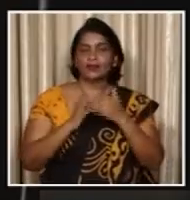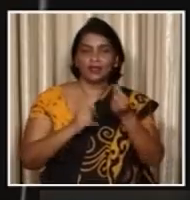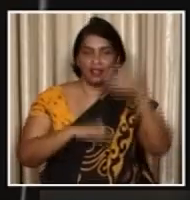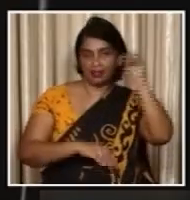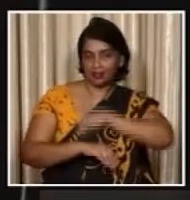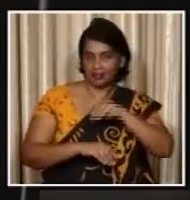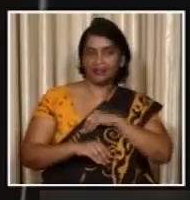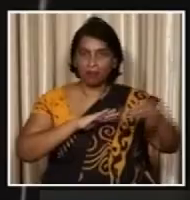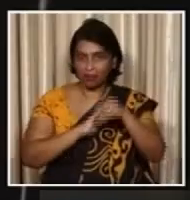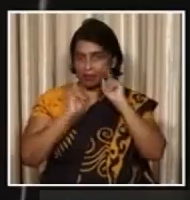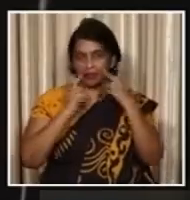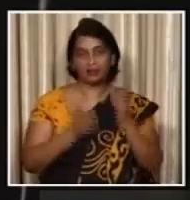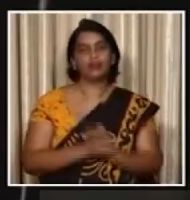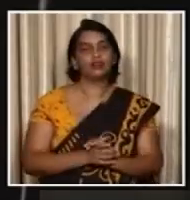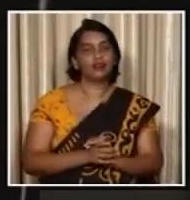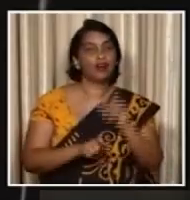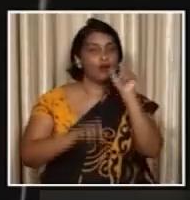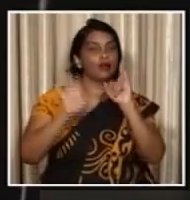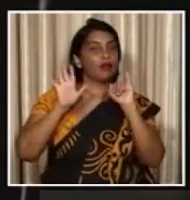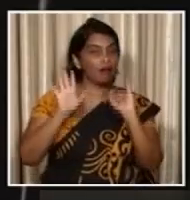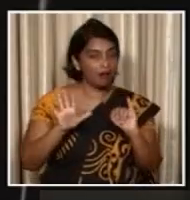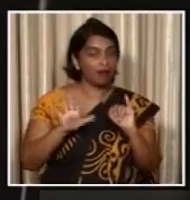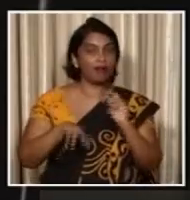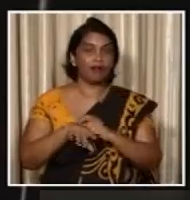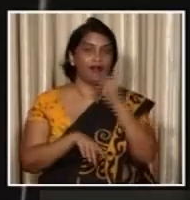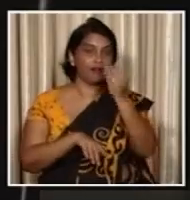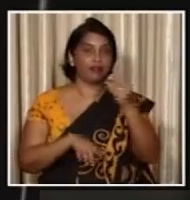අරන්ද, පගා වරන්ද කියලා. 6 දිනකට අවස්ථාව